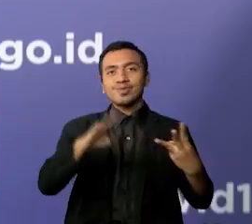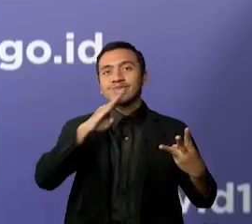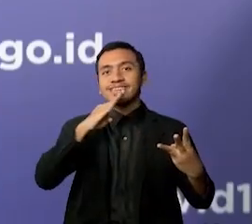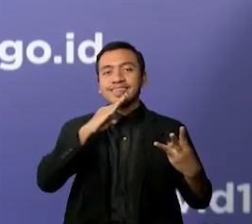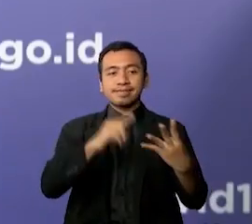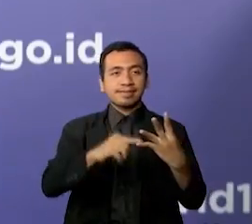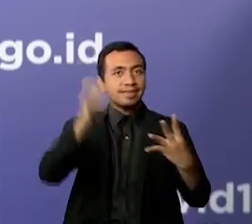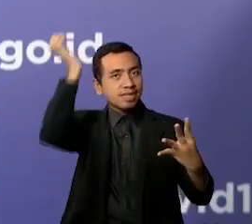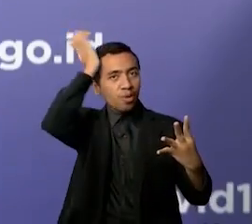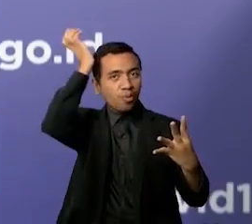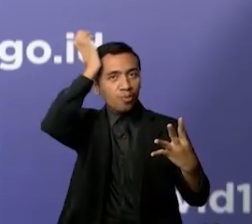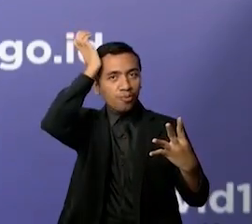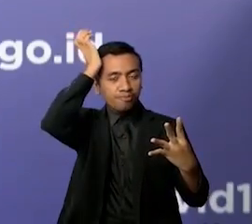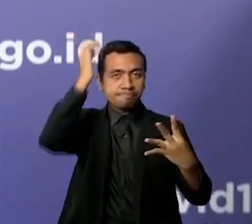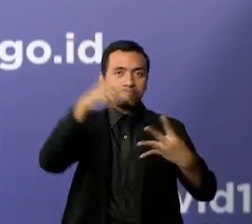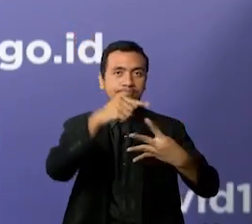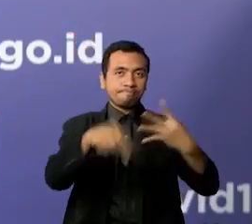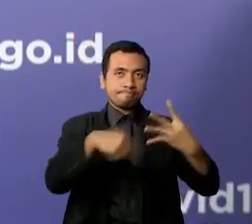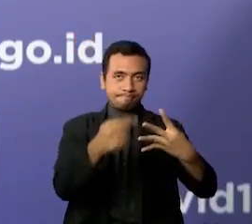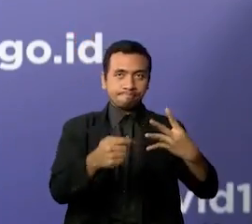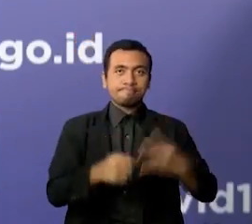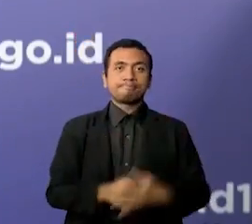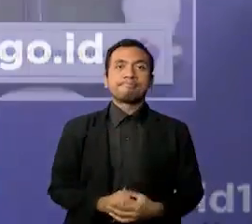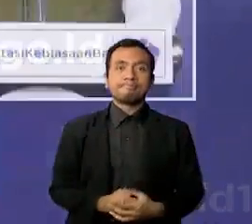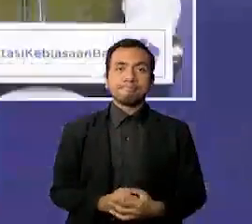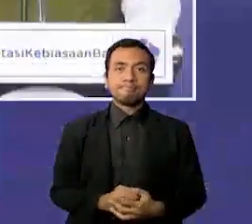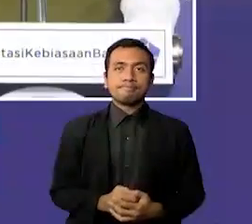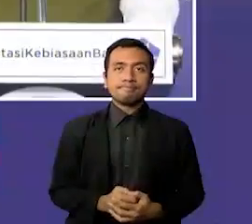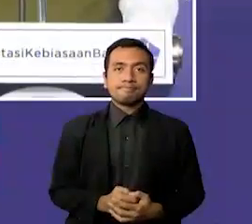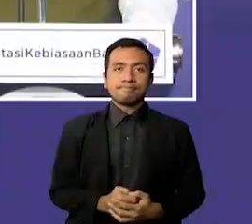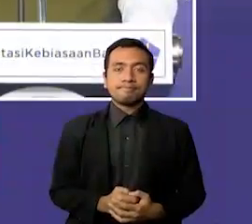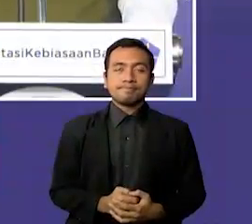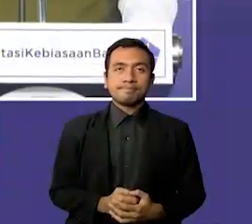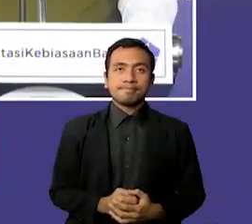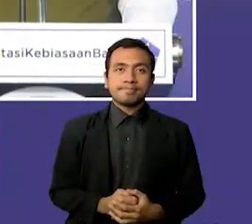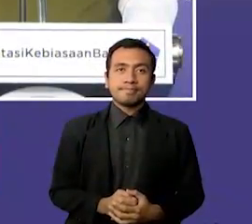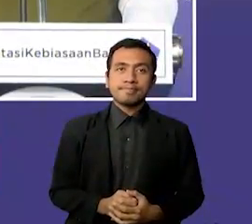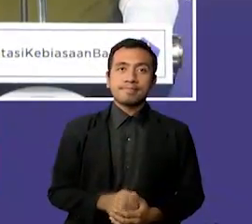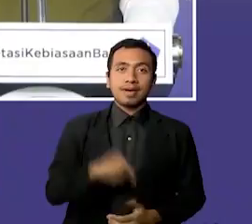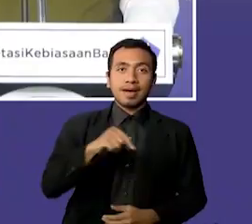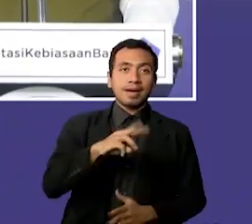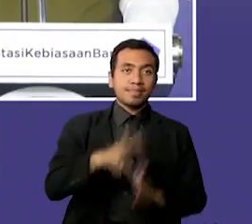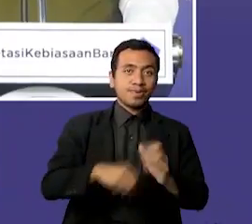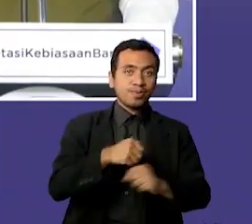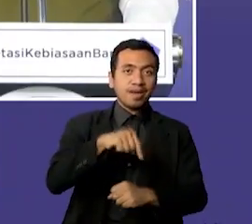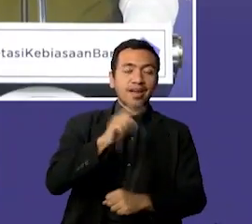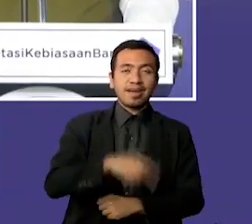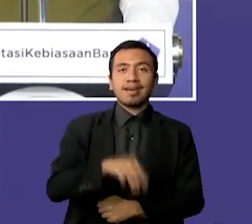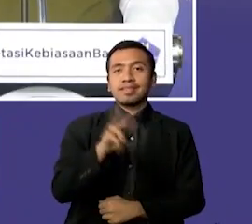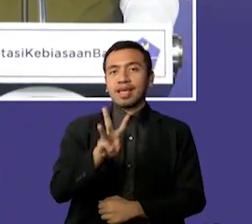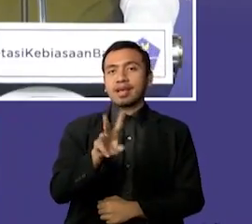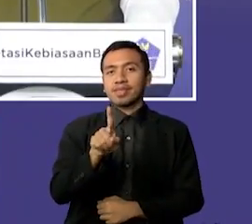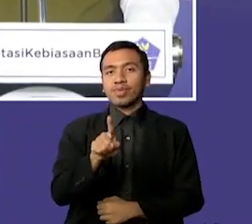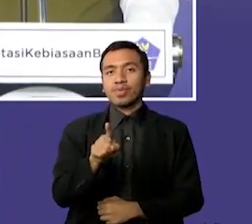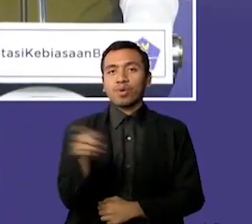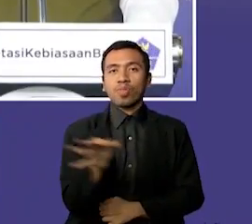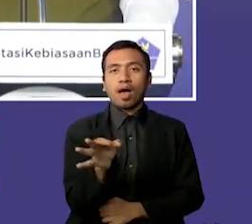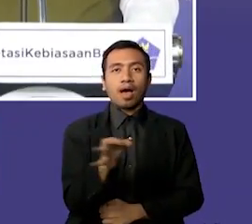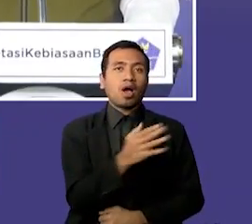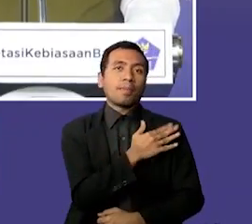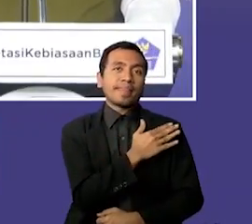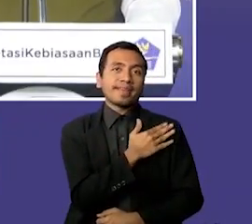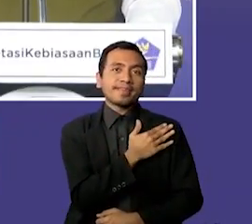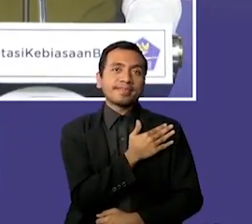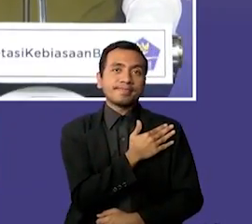dan hijau, di mana pada minggu ini ada 31 kabupaten kota